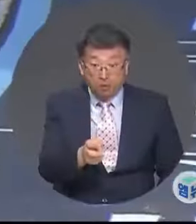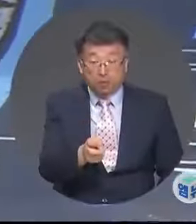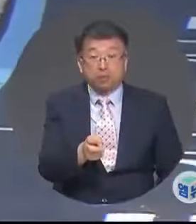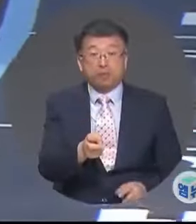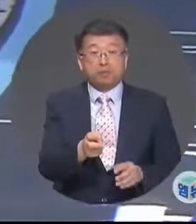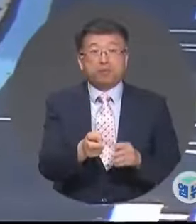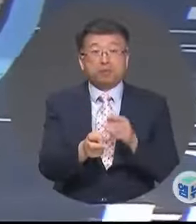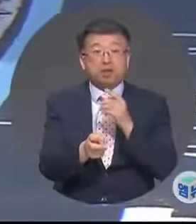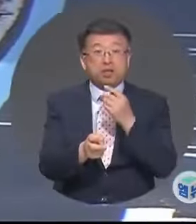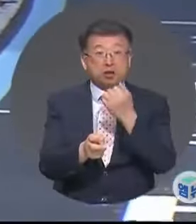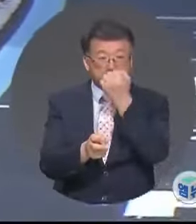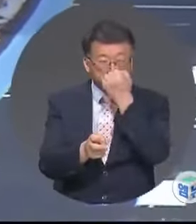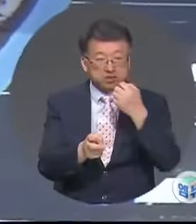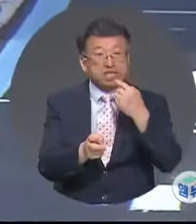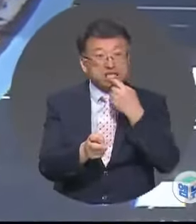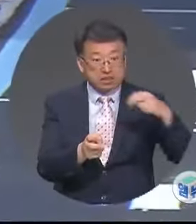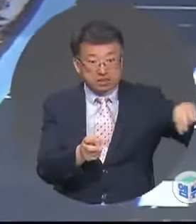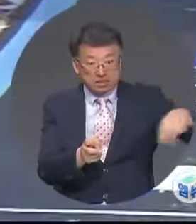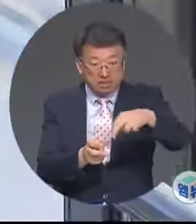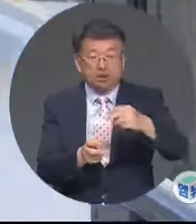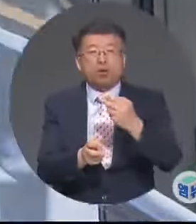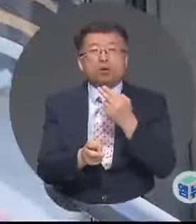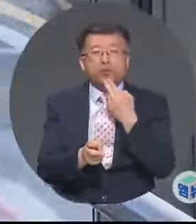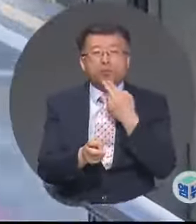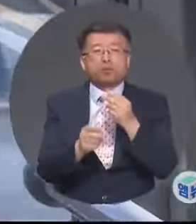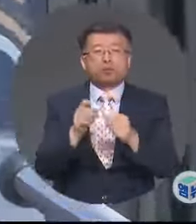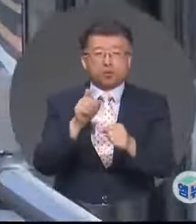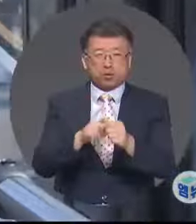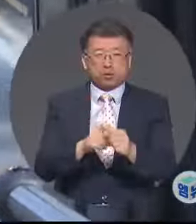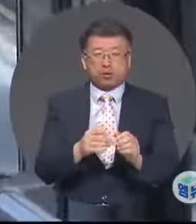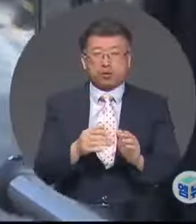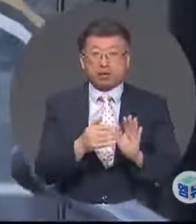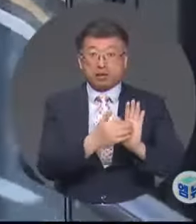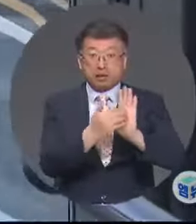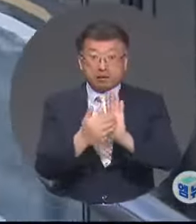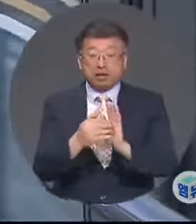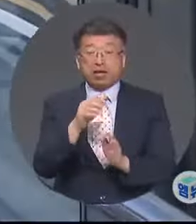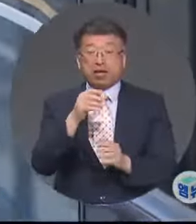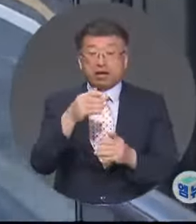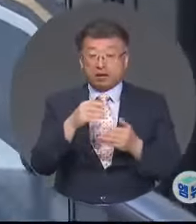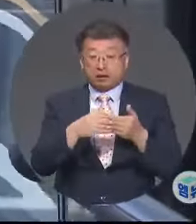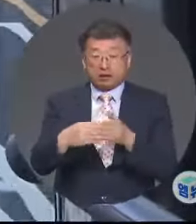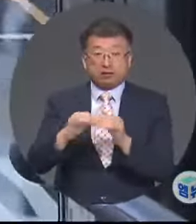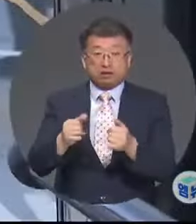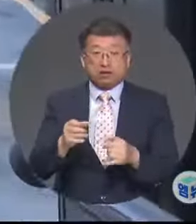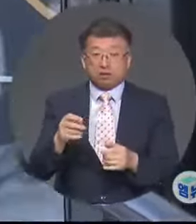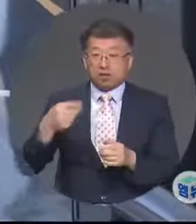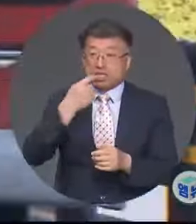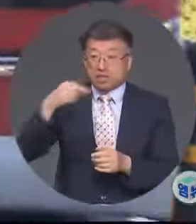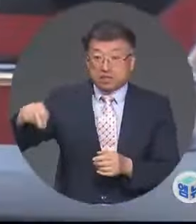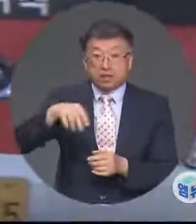위해 무단 횡단을 하는 일이 없도록 당분간 안내 도우미를 SBRT